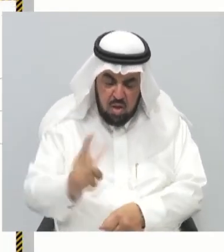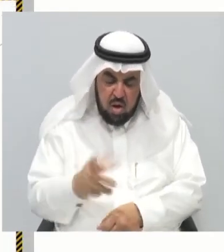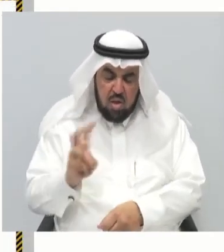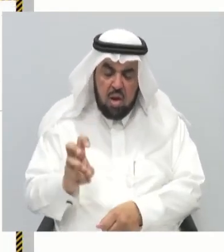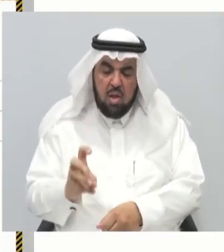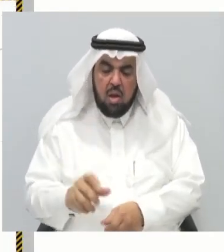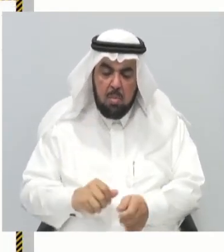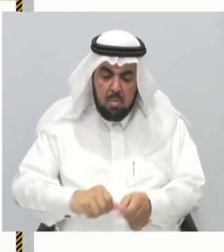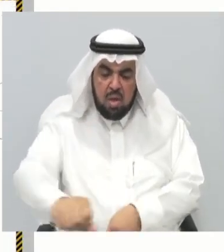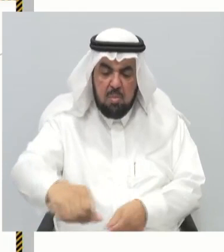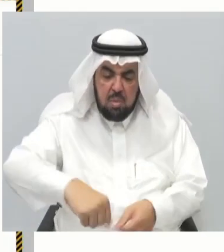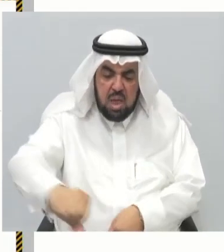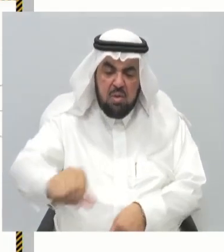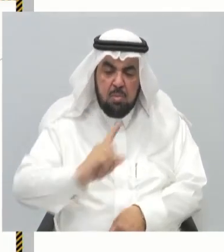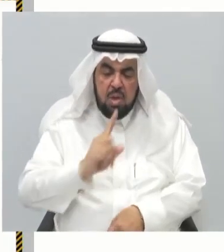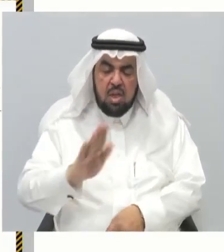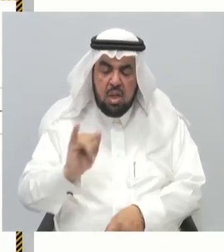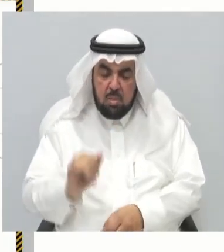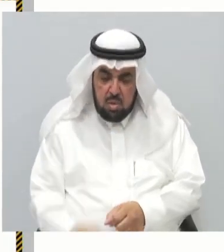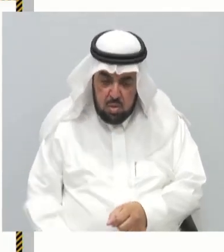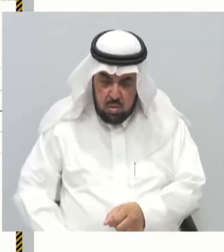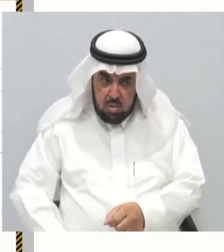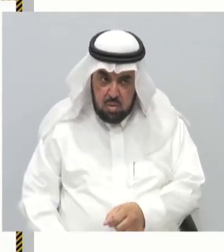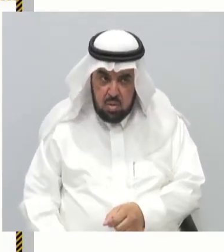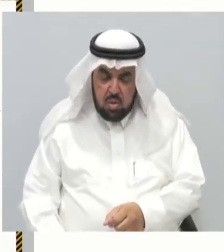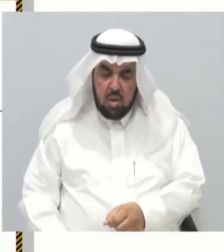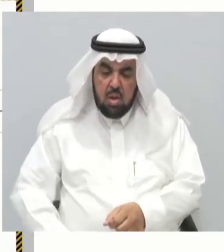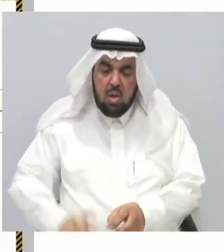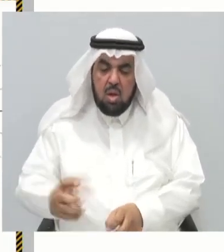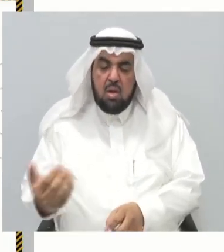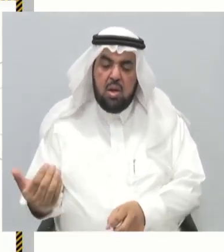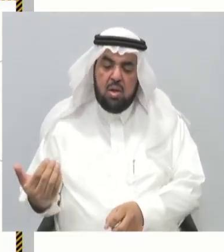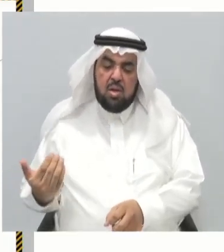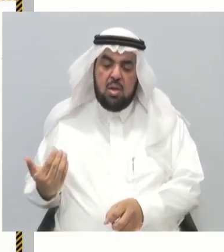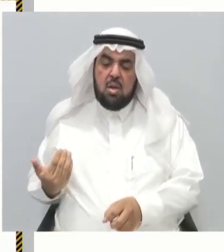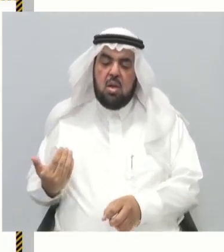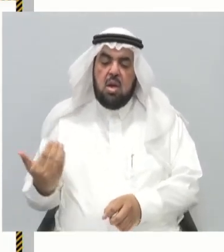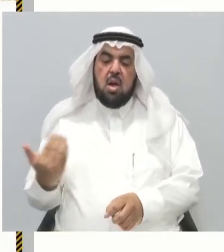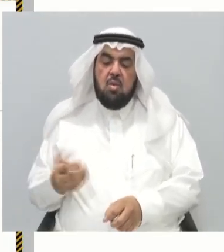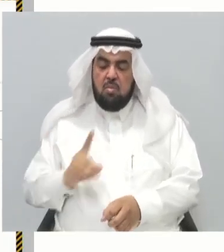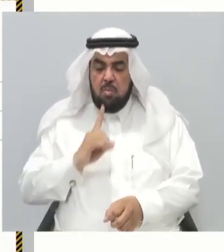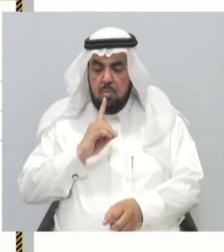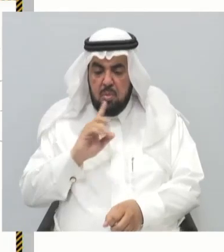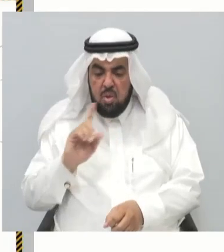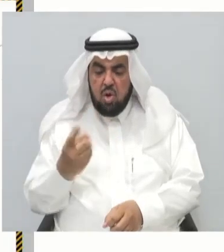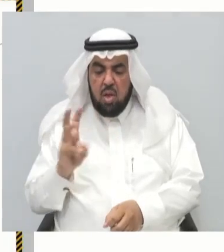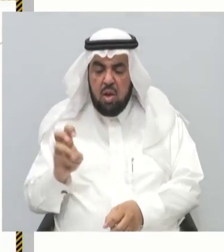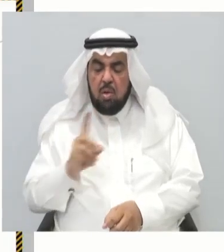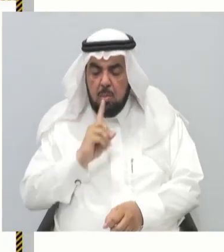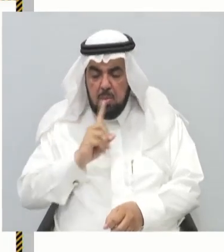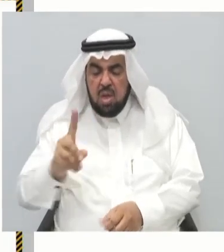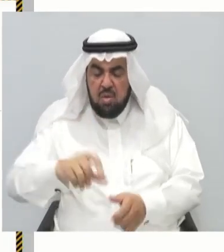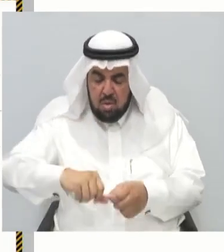30 مسافه 100 سم والان سيعود بنفس الطريقه بنفس السرعه 30